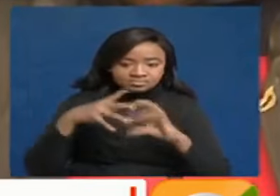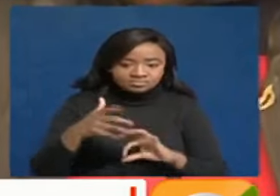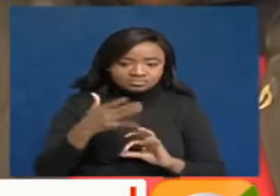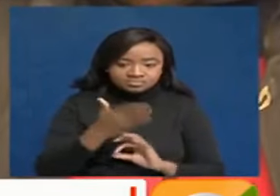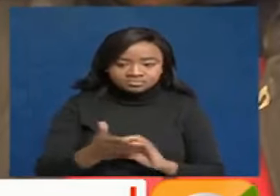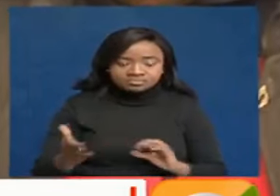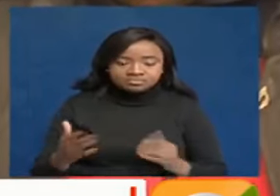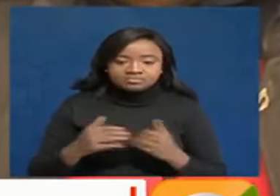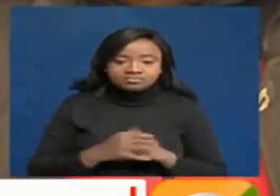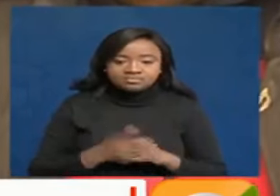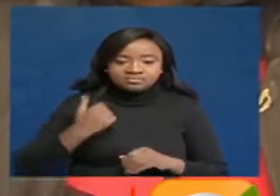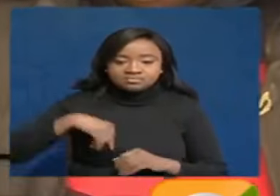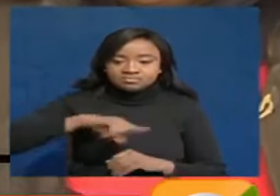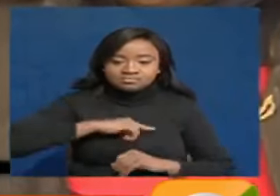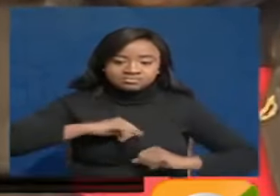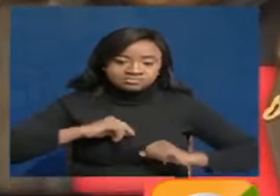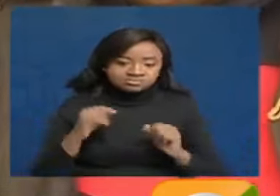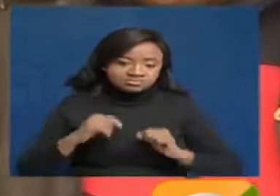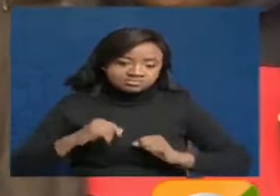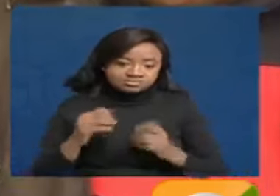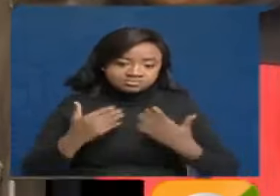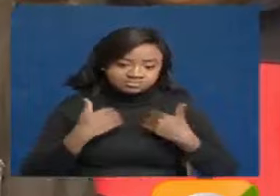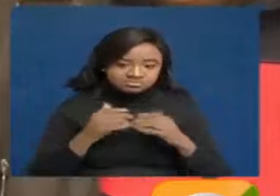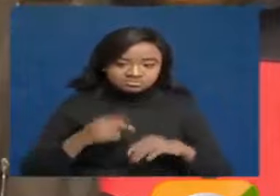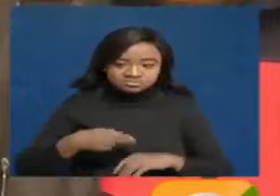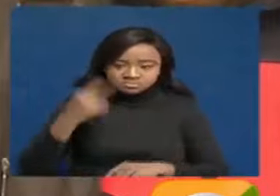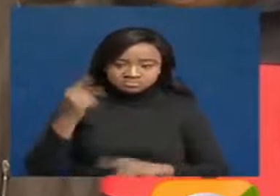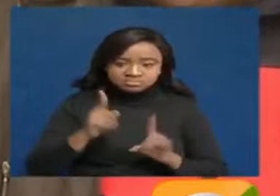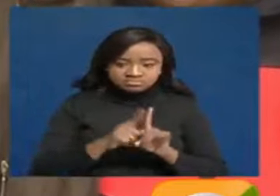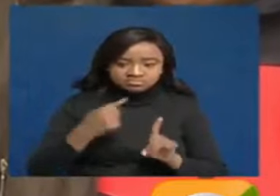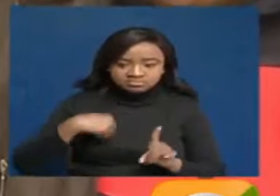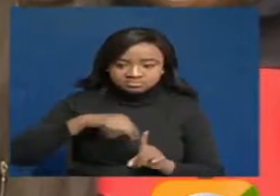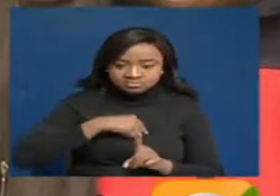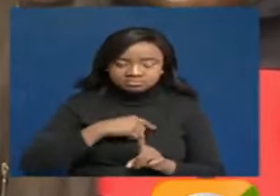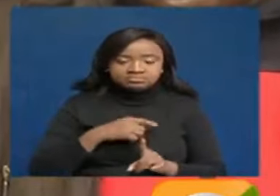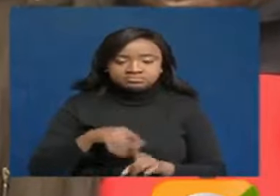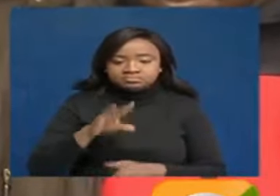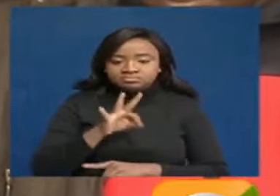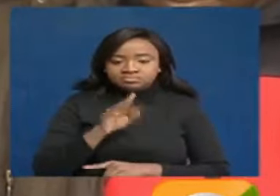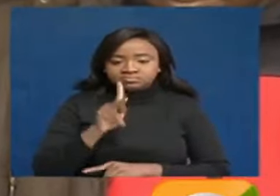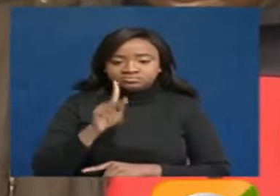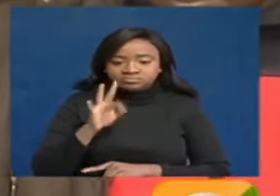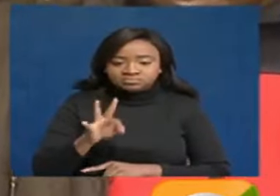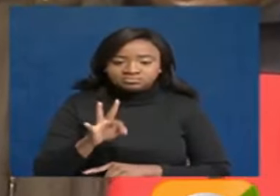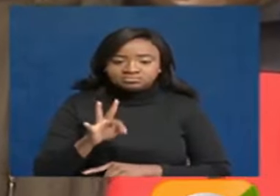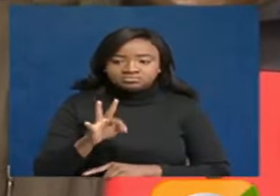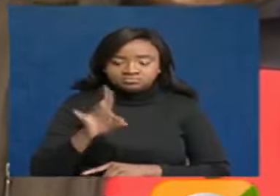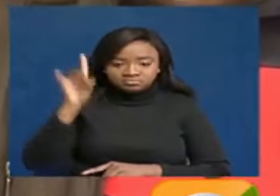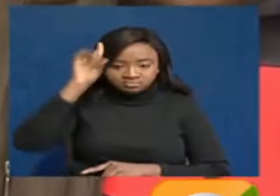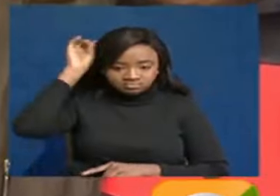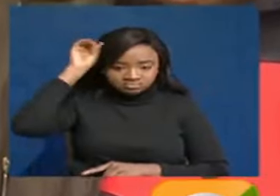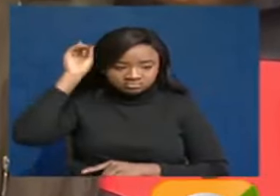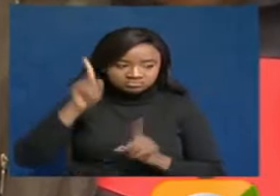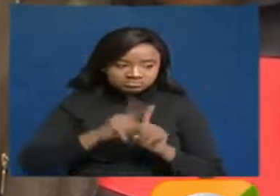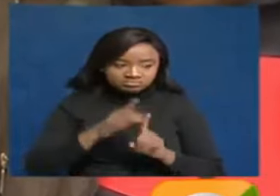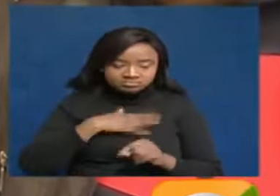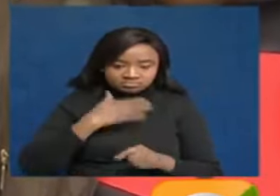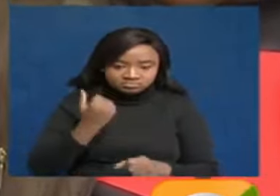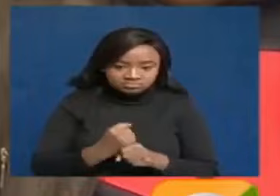So tumefurahia, na sisi kama FKF Nyandarua na ofisi yangu yenye imechaguliwa